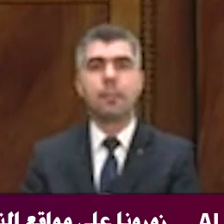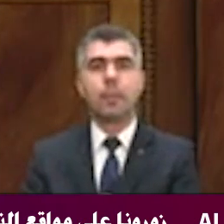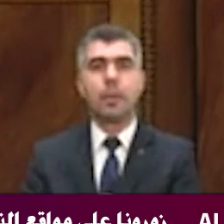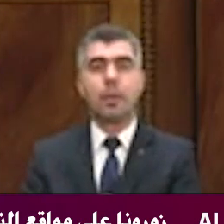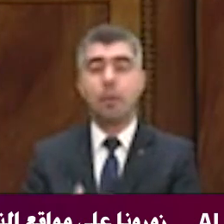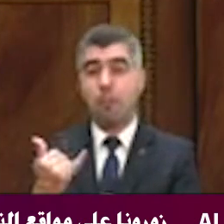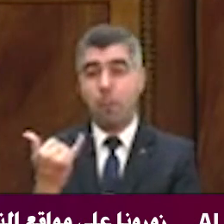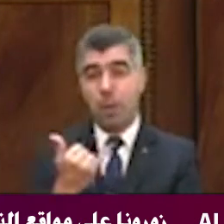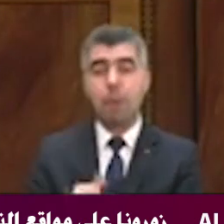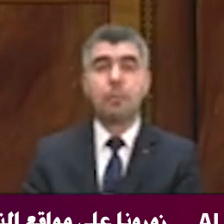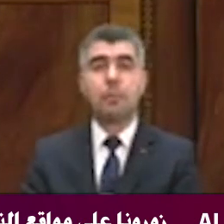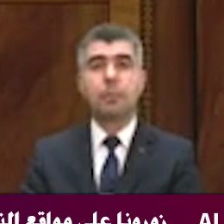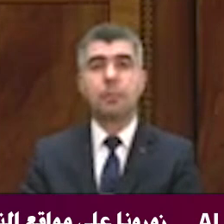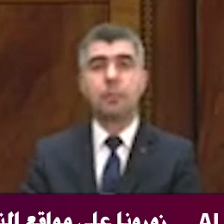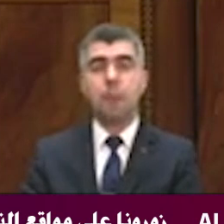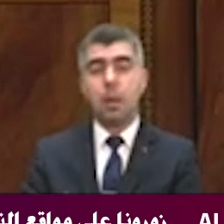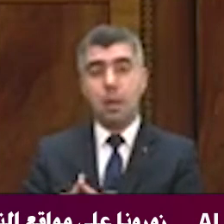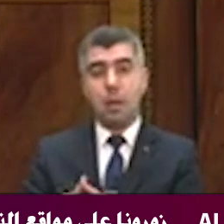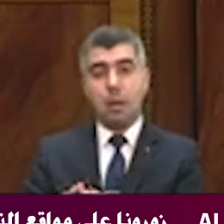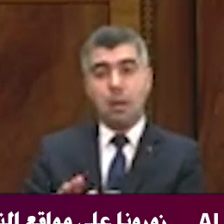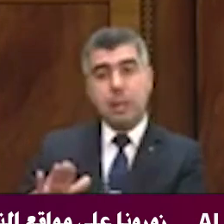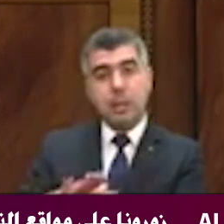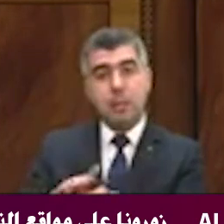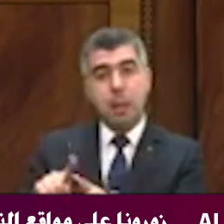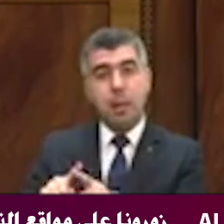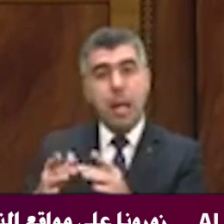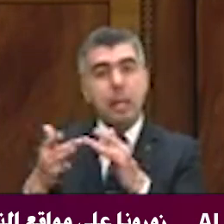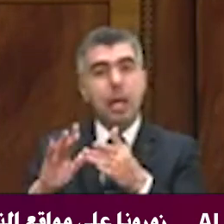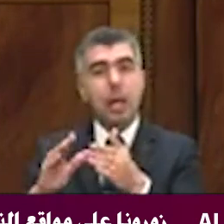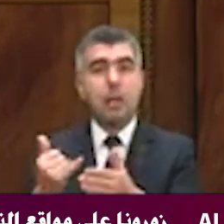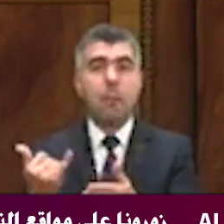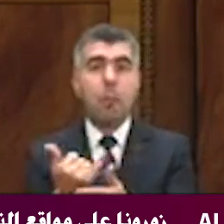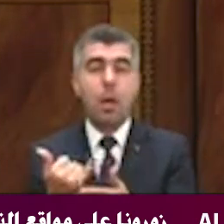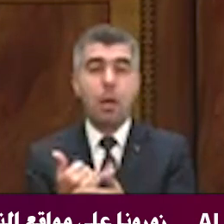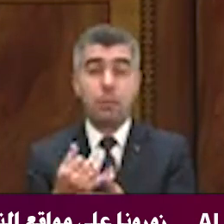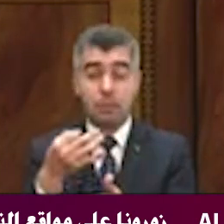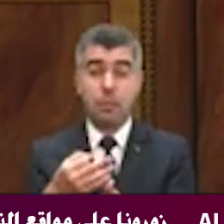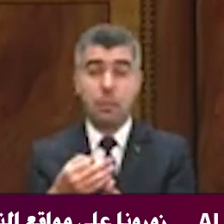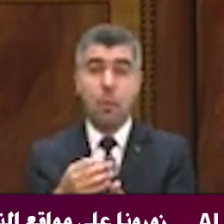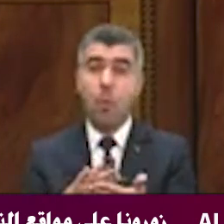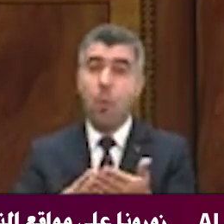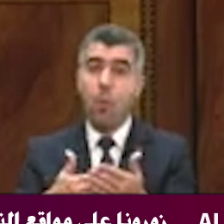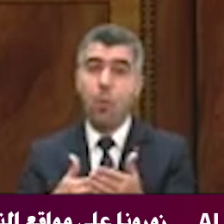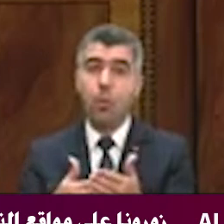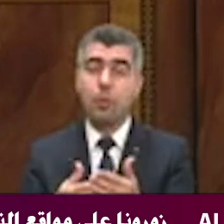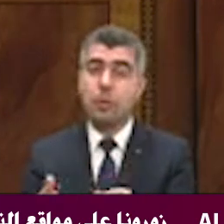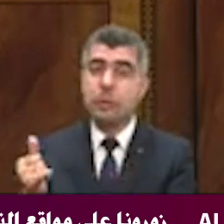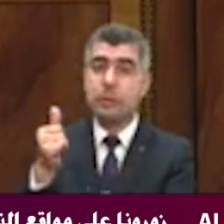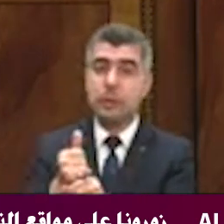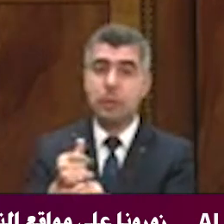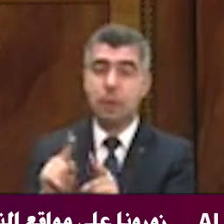للوعي بالعالم السيادة الرقمية لا سيبر سوفرينتي التي تترأسها